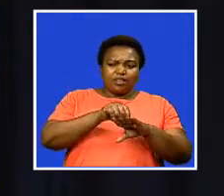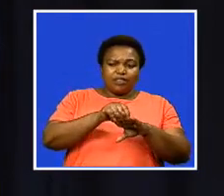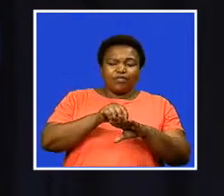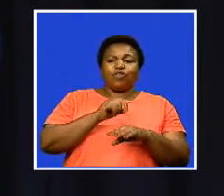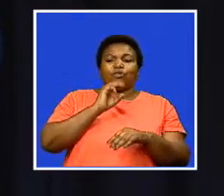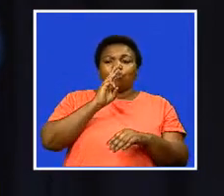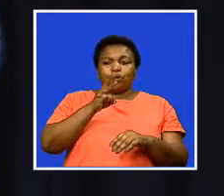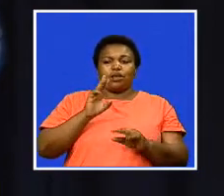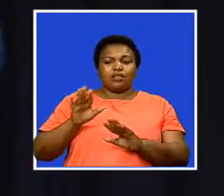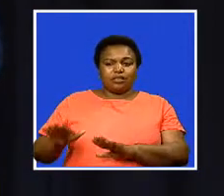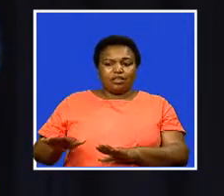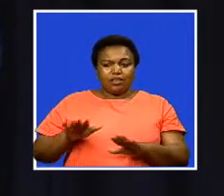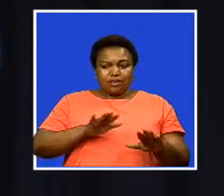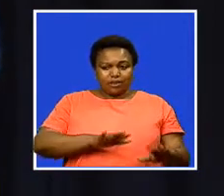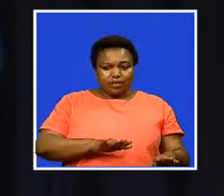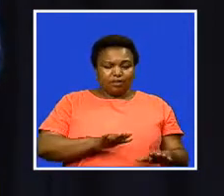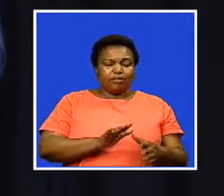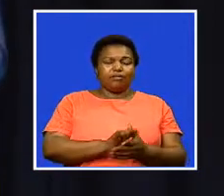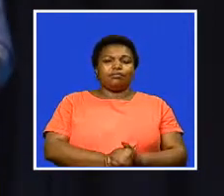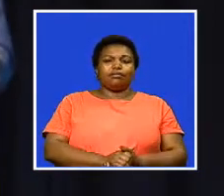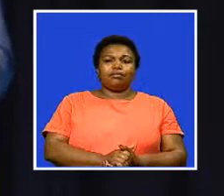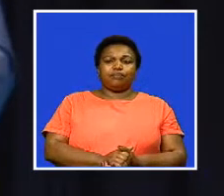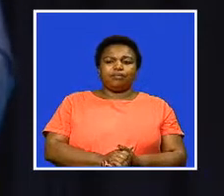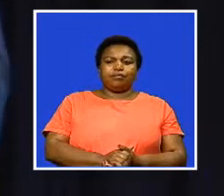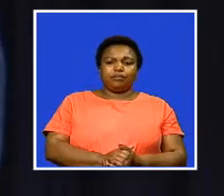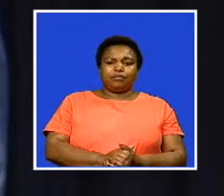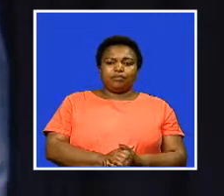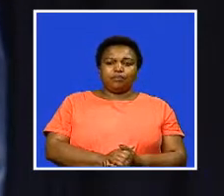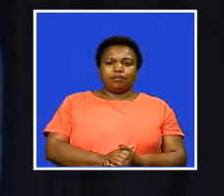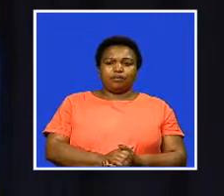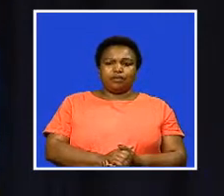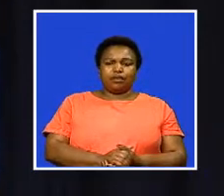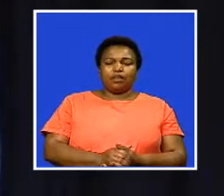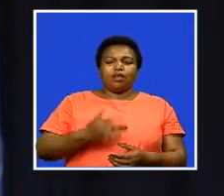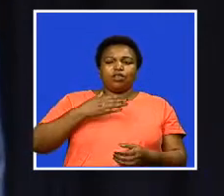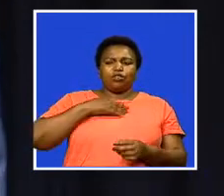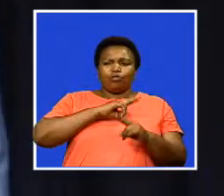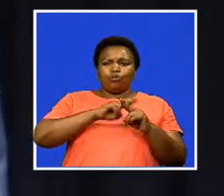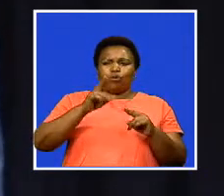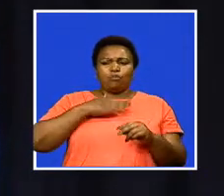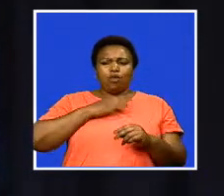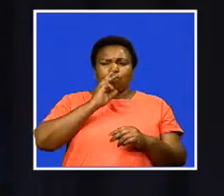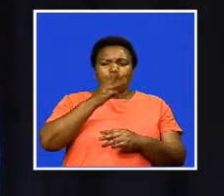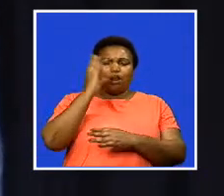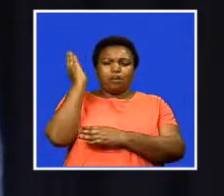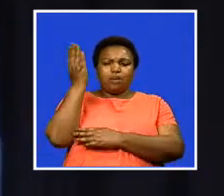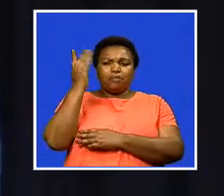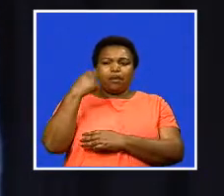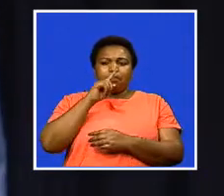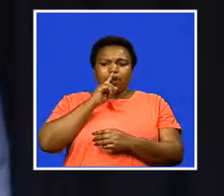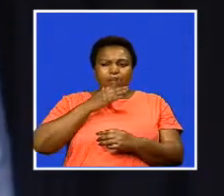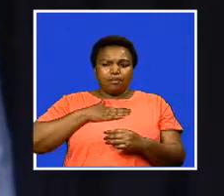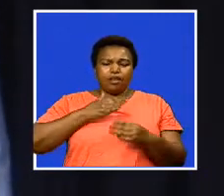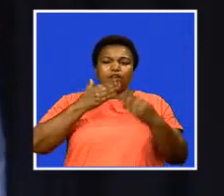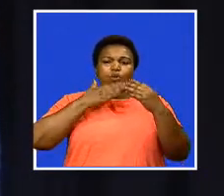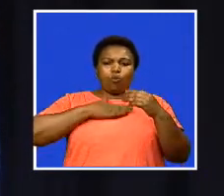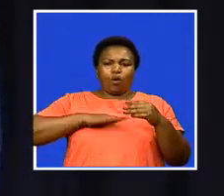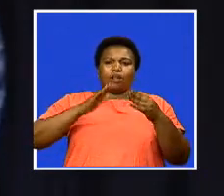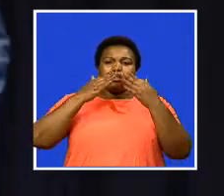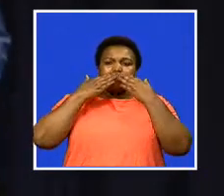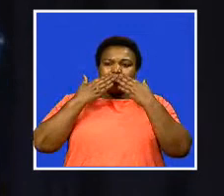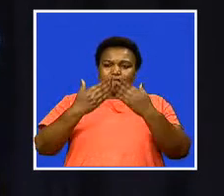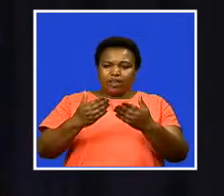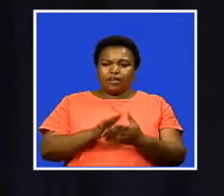kakhulu ndunankulu ngiko ngide akusimle into okhuluma bengitsi nje bama kube kubonga ngiseta